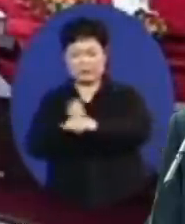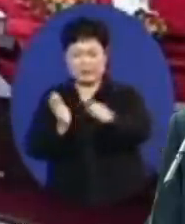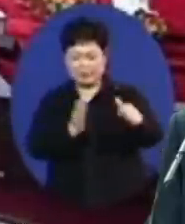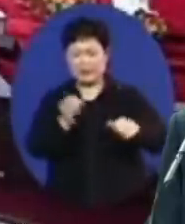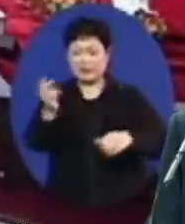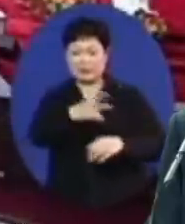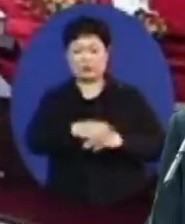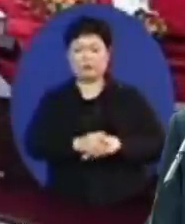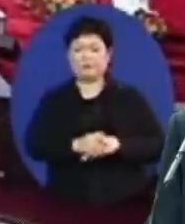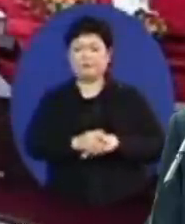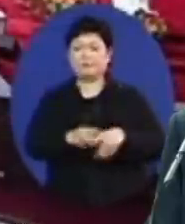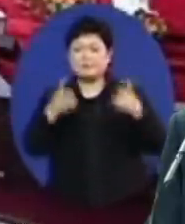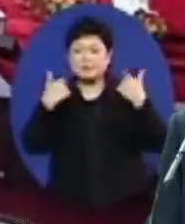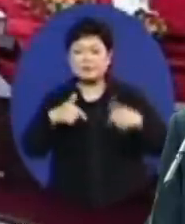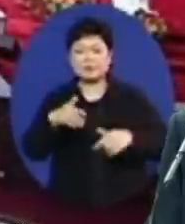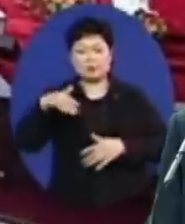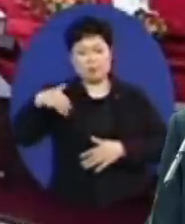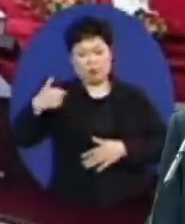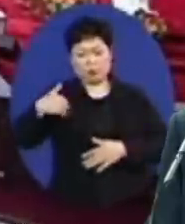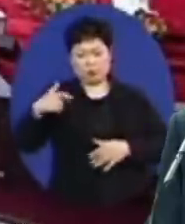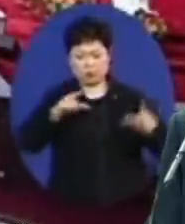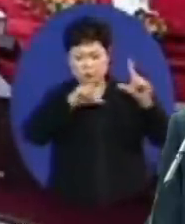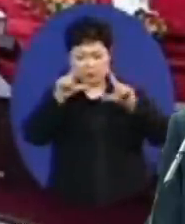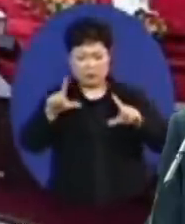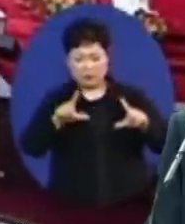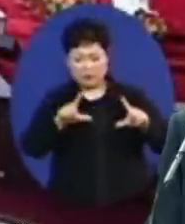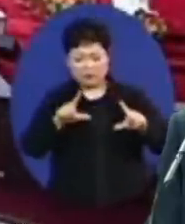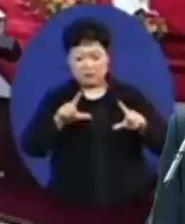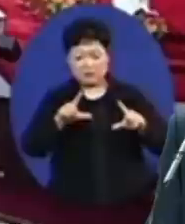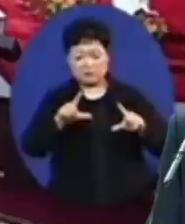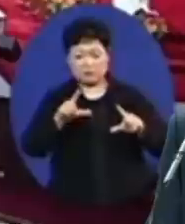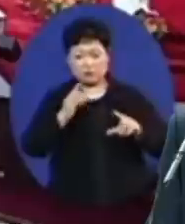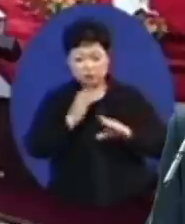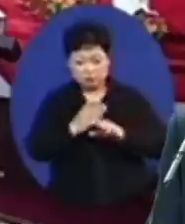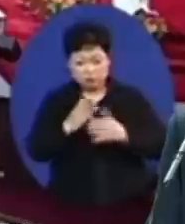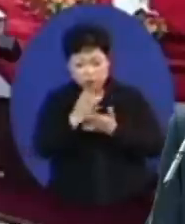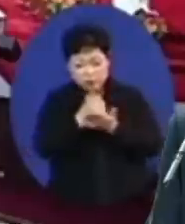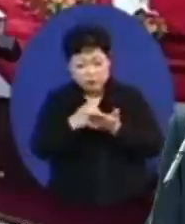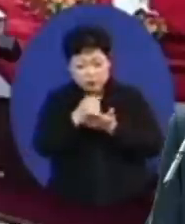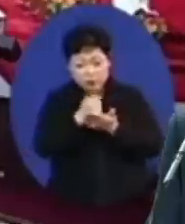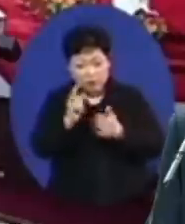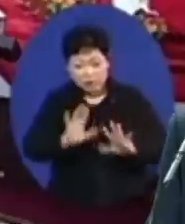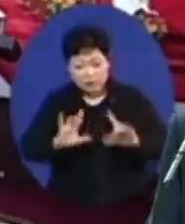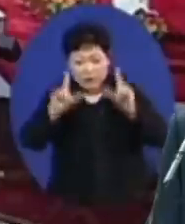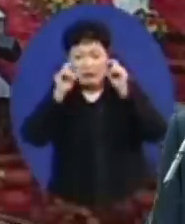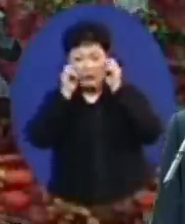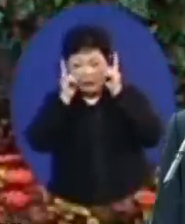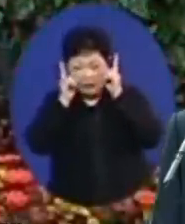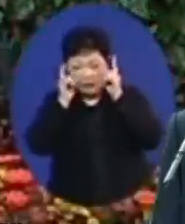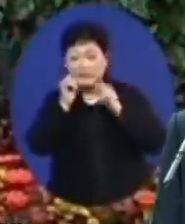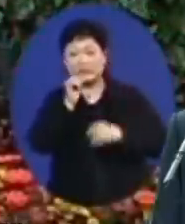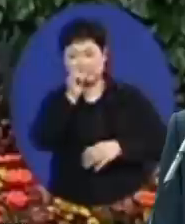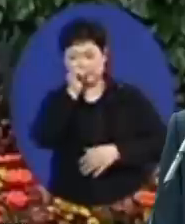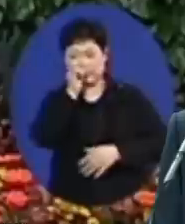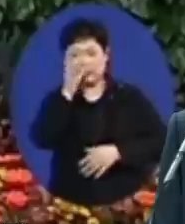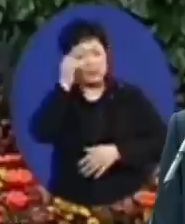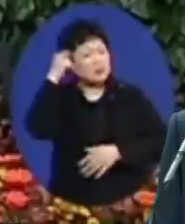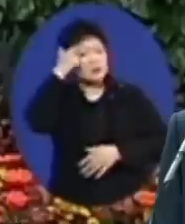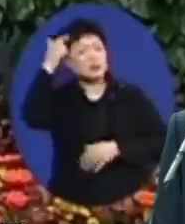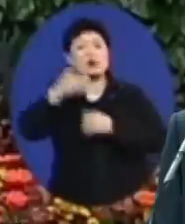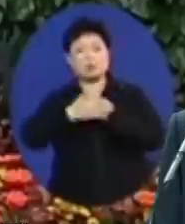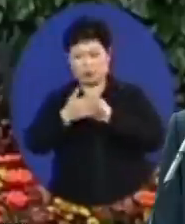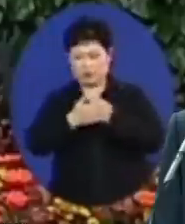그리고 늘 모르고 살았는데 우연히 어떤 날 깨닫게 되는 것이 있습니다. 성령의 도우심인